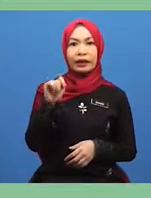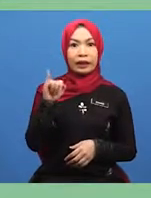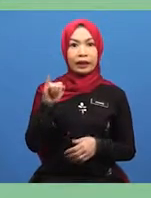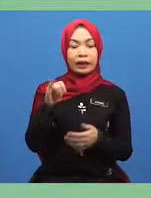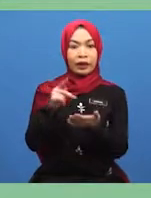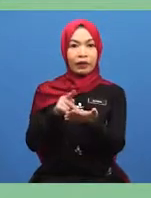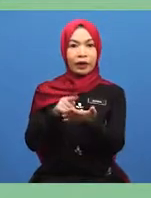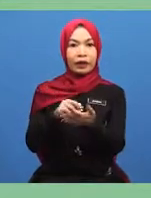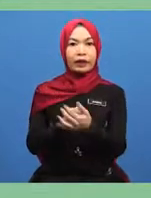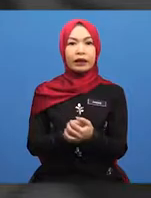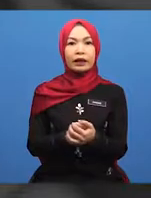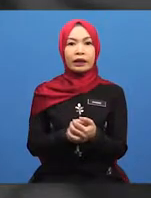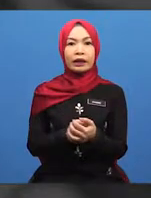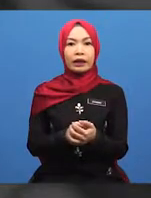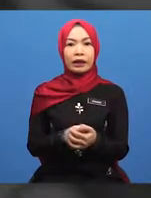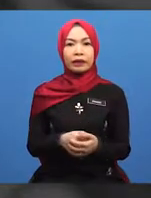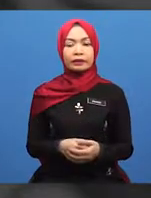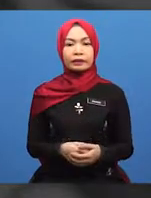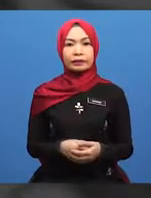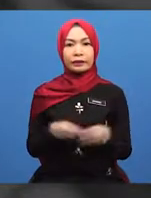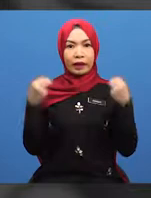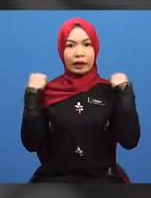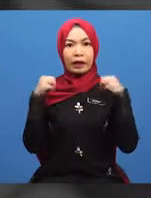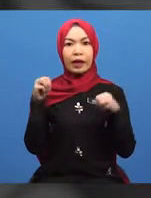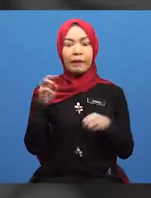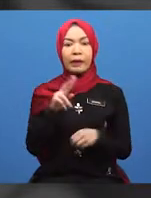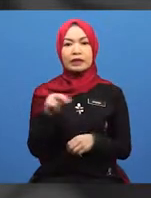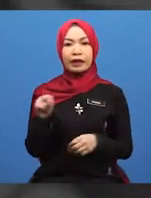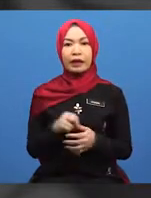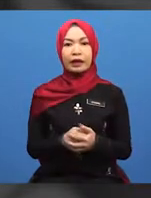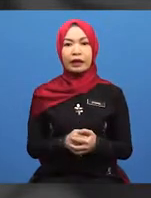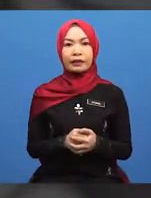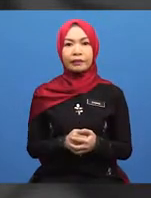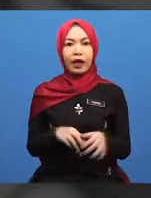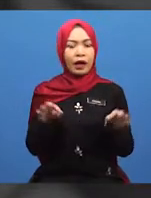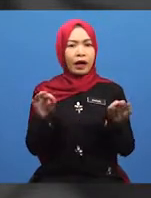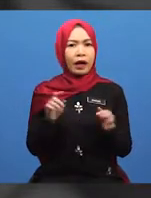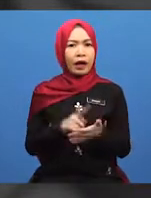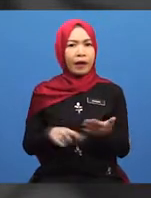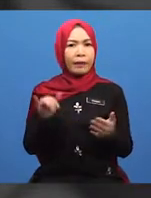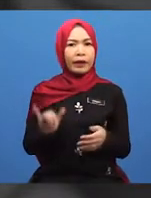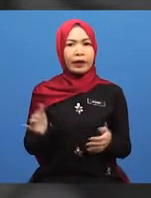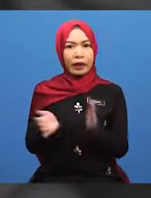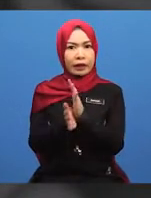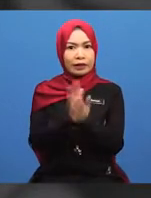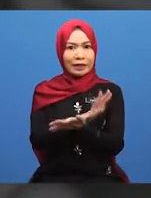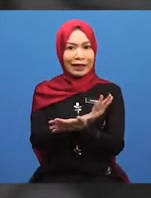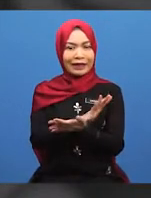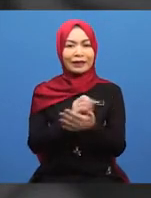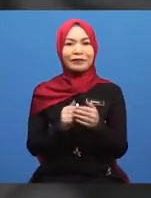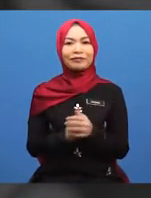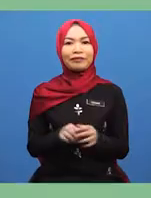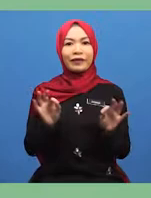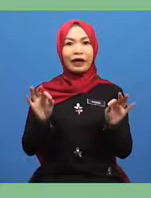Jadi apa yang akan berlaku kalau kita gabungkan kelop permintaan dan kelop penawaran mata wang asing dalam satu raja